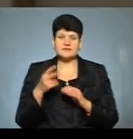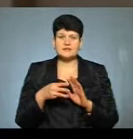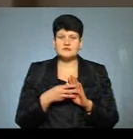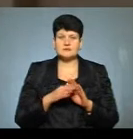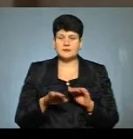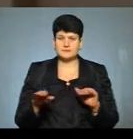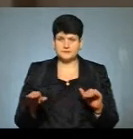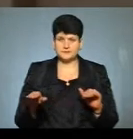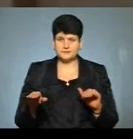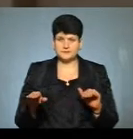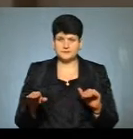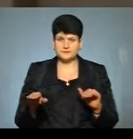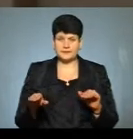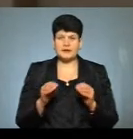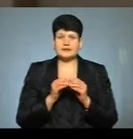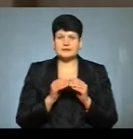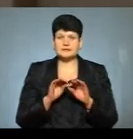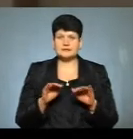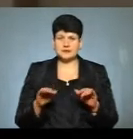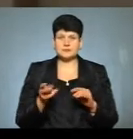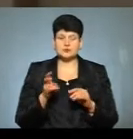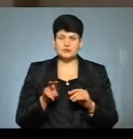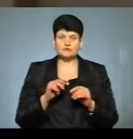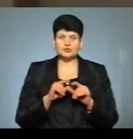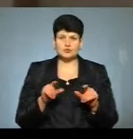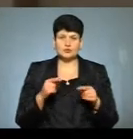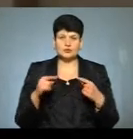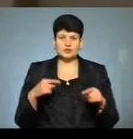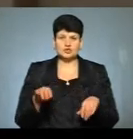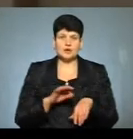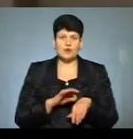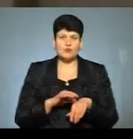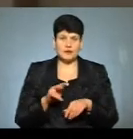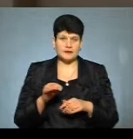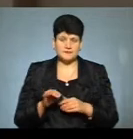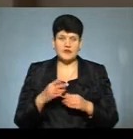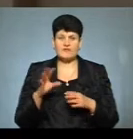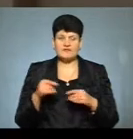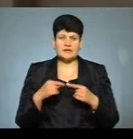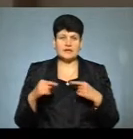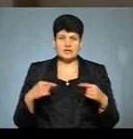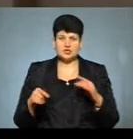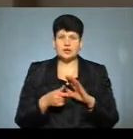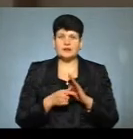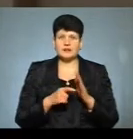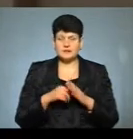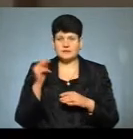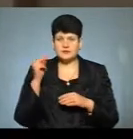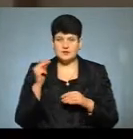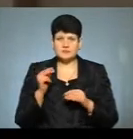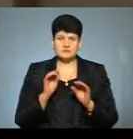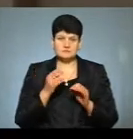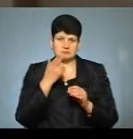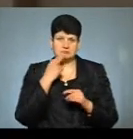учнів 10 учнів прийшло в школу, інші захворіли. Всі інші класи навчаються в штатному